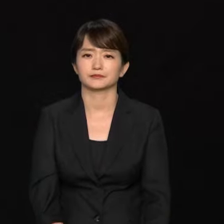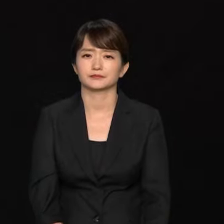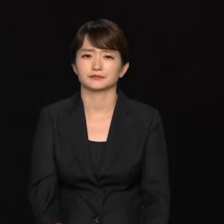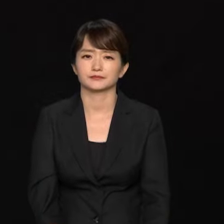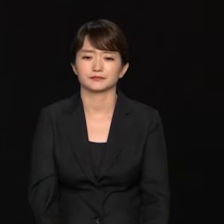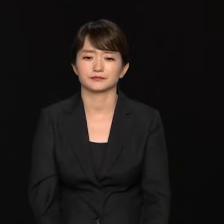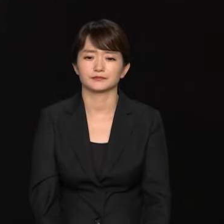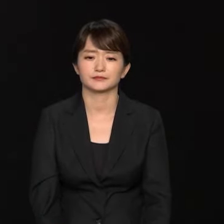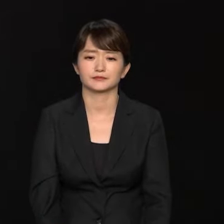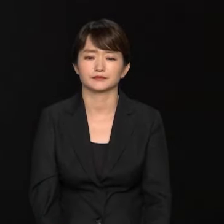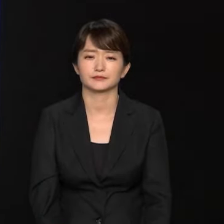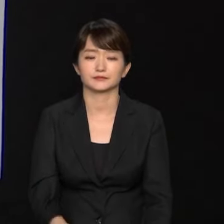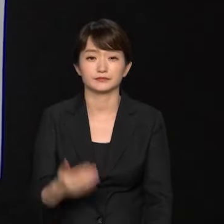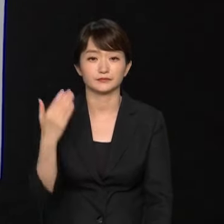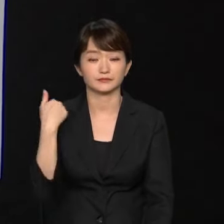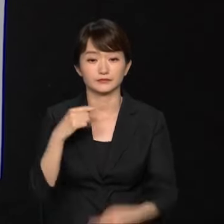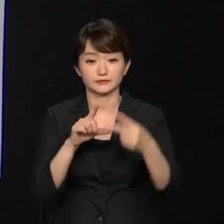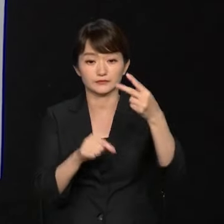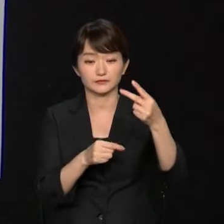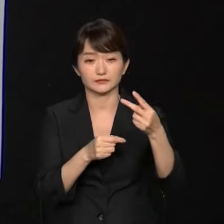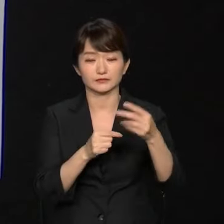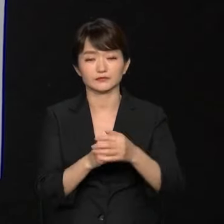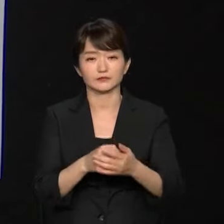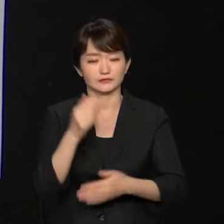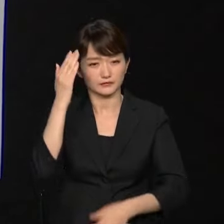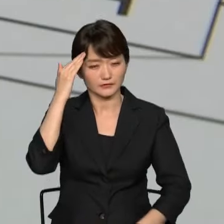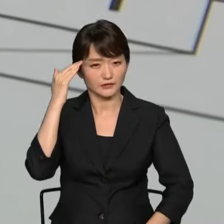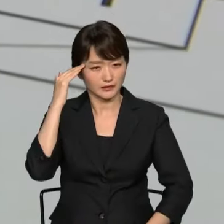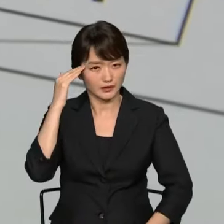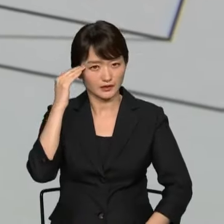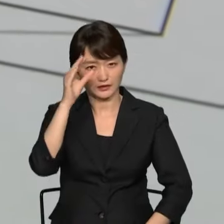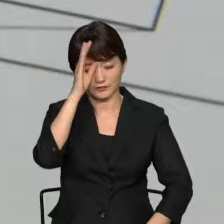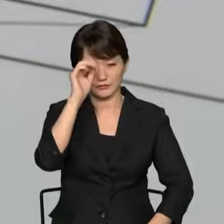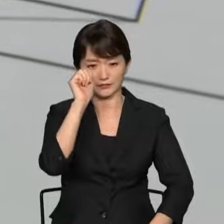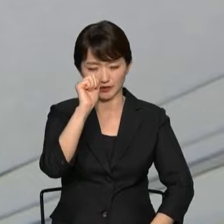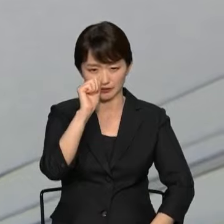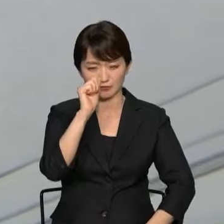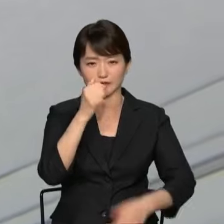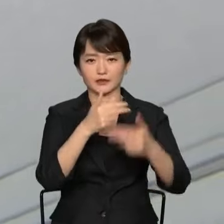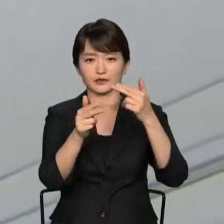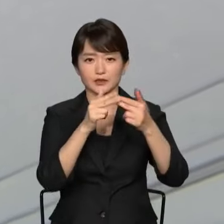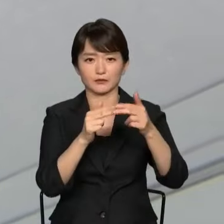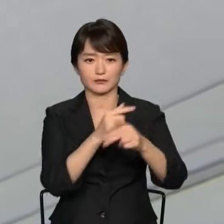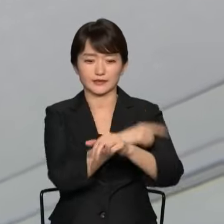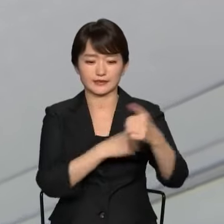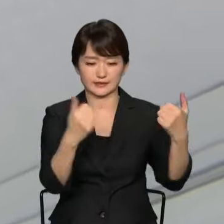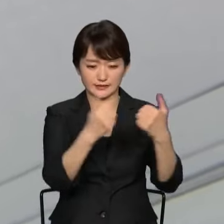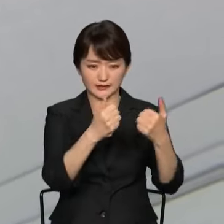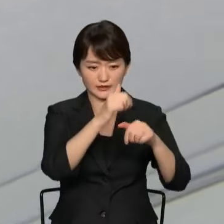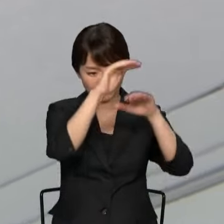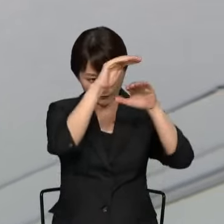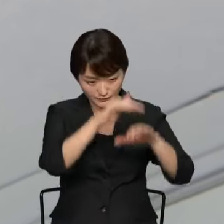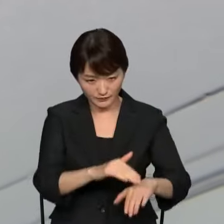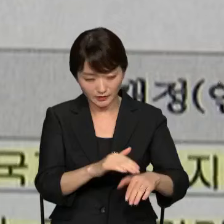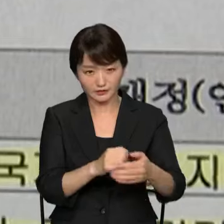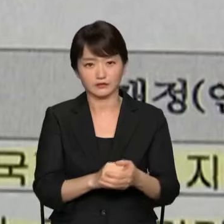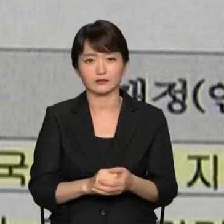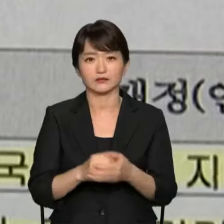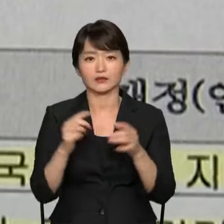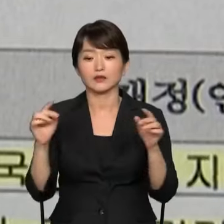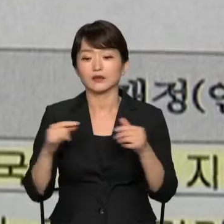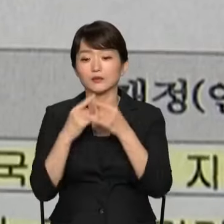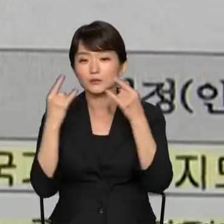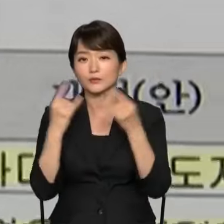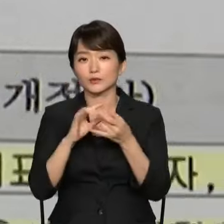기자입니다 지난 2월 작성된 대한배드민턴 협회 이사회 회의 입니다 파리올림픽 5개월 전입니다